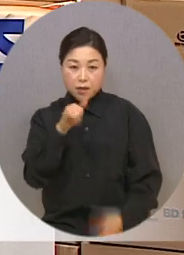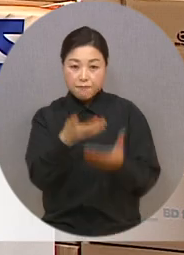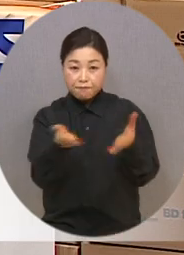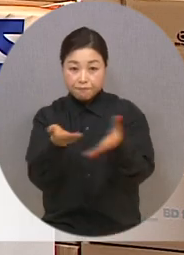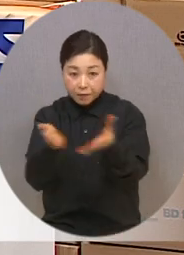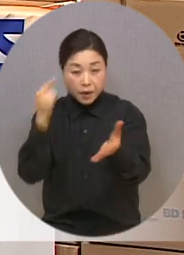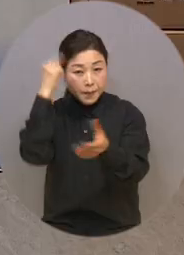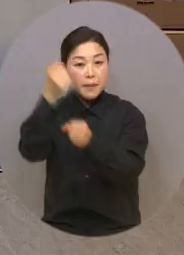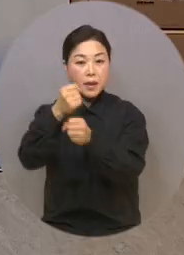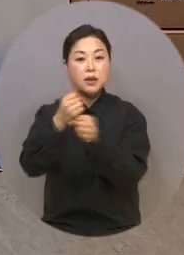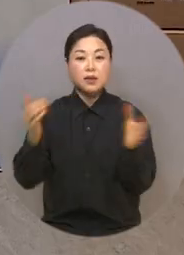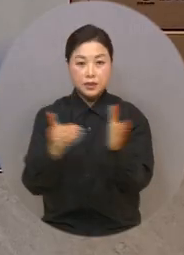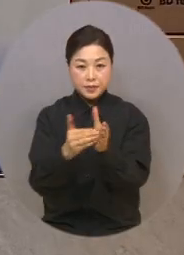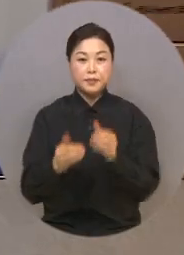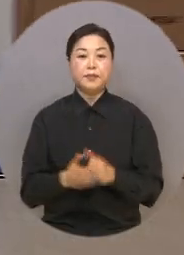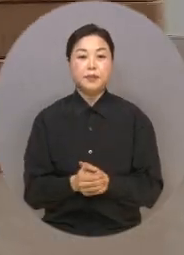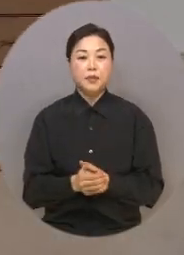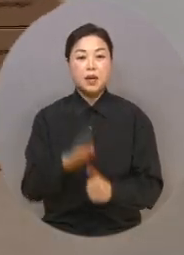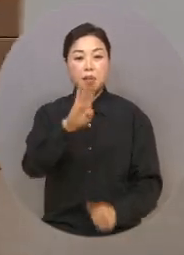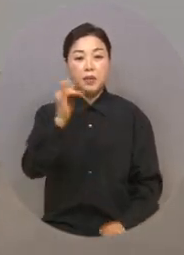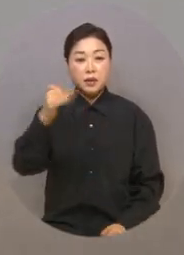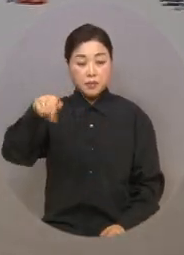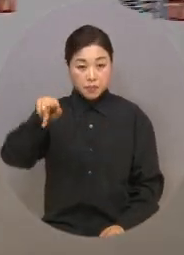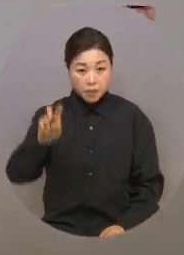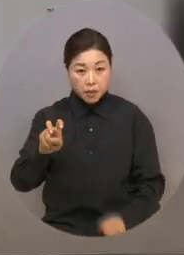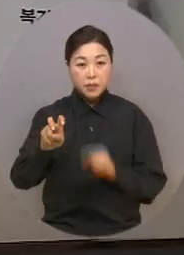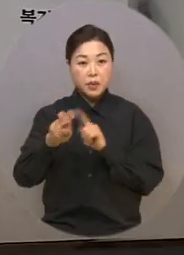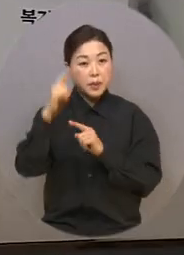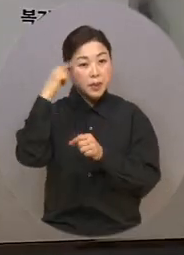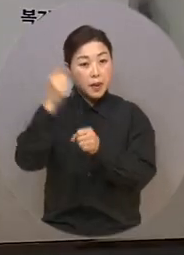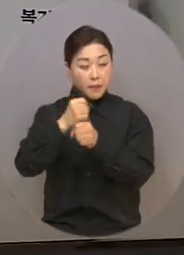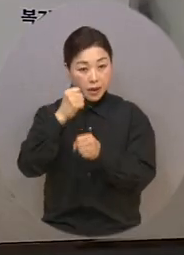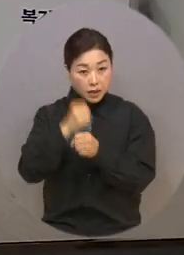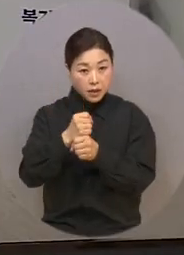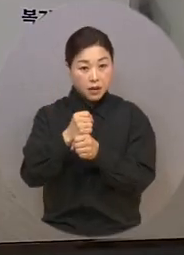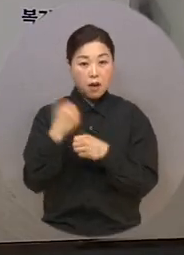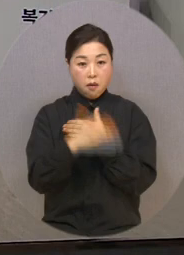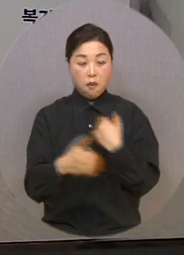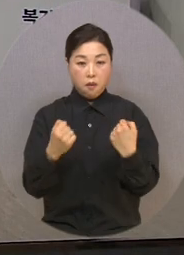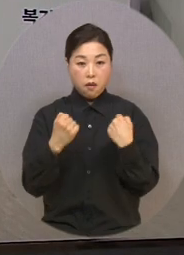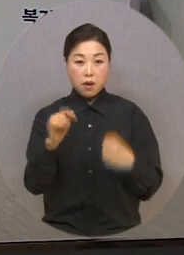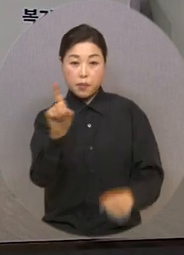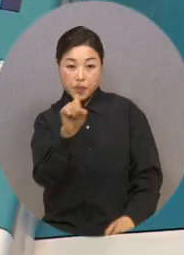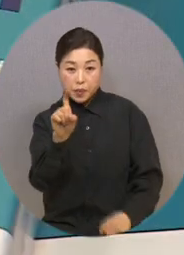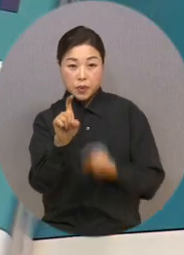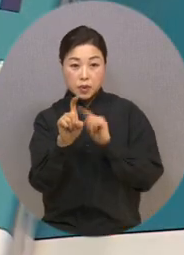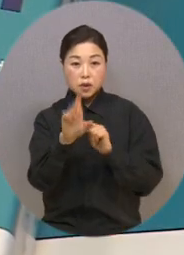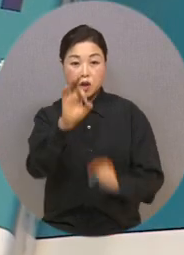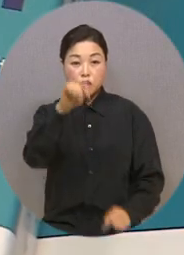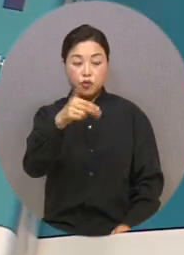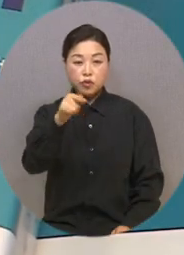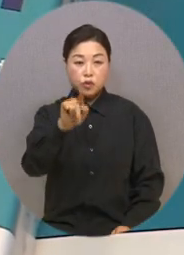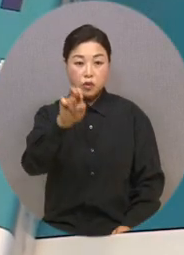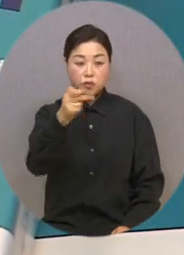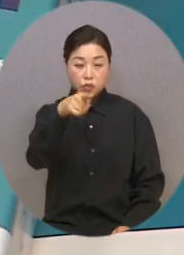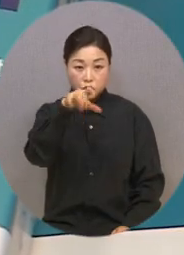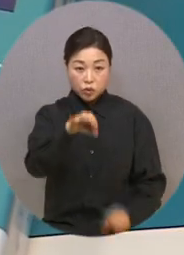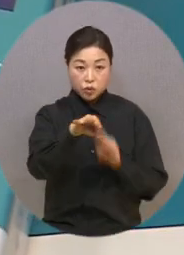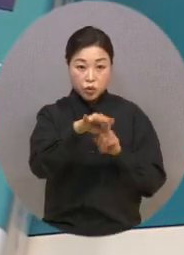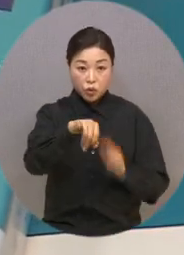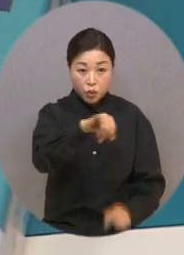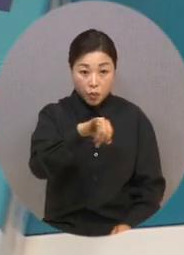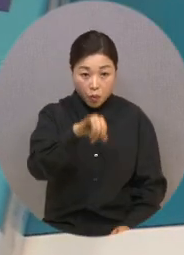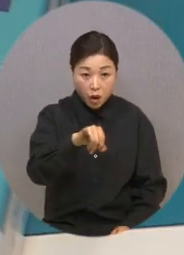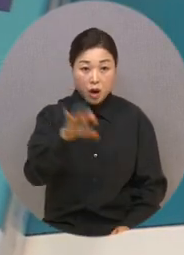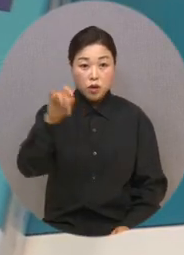개발을 하셨습니다 비디 펌에서 개발한 신 바이오틱스 바이오스페이 우점종의 효모와 유산균을 통해 세균을